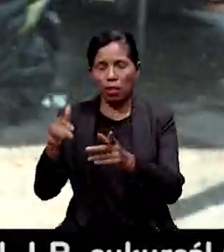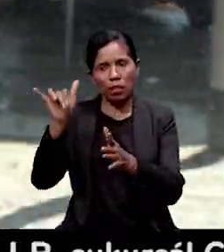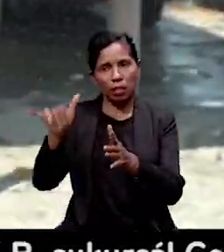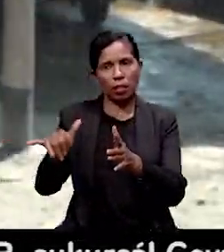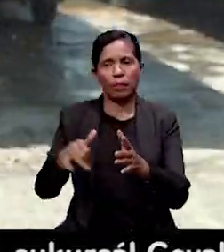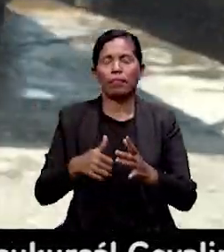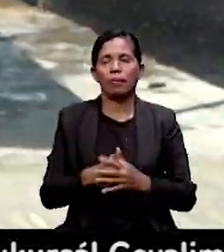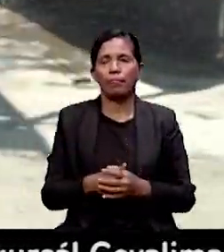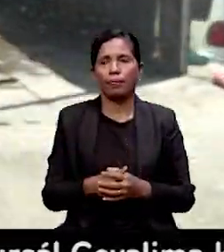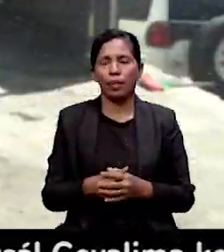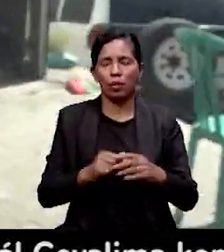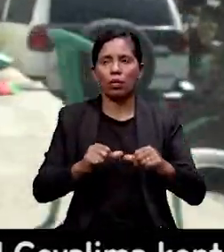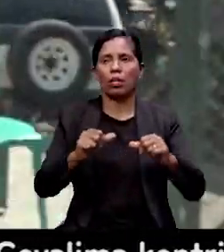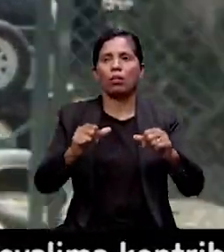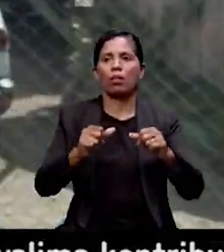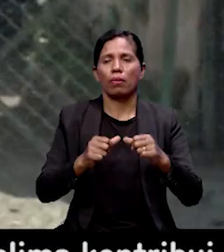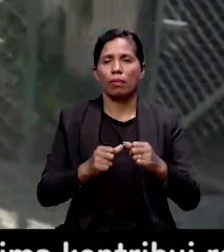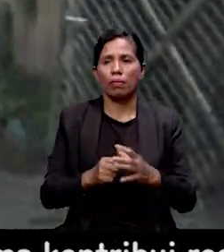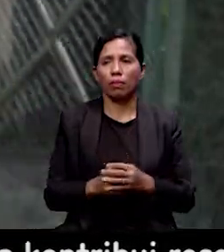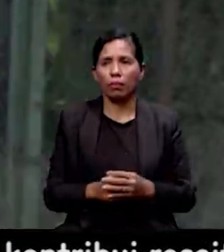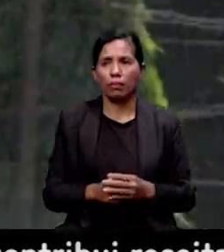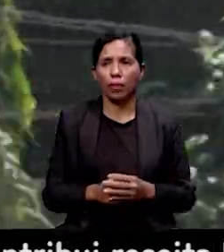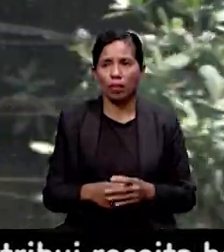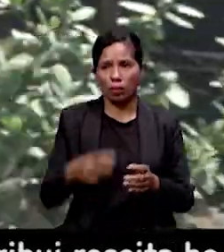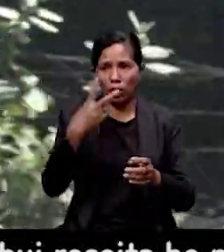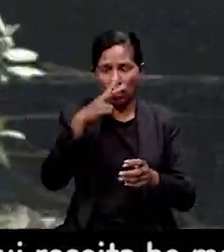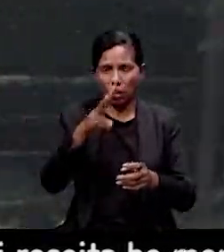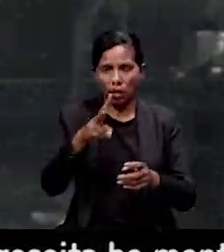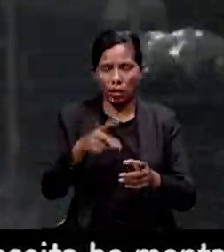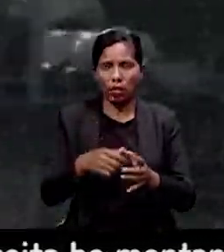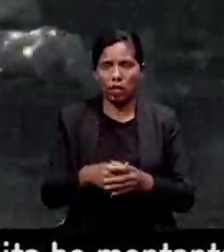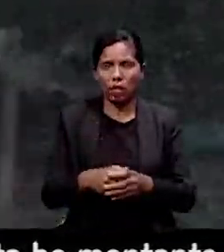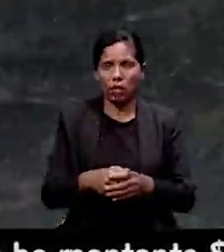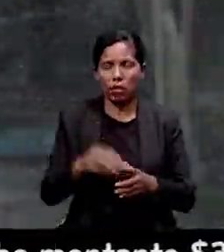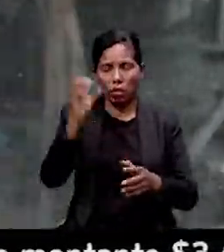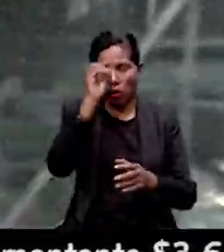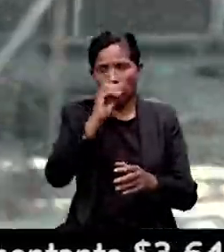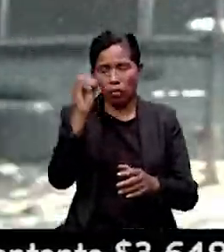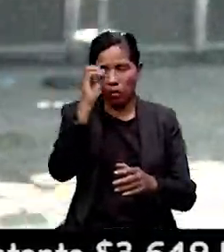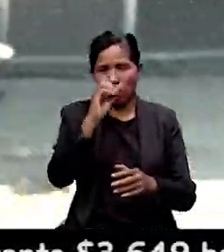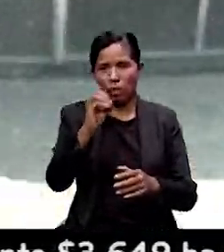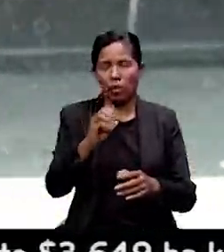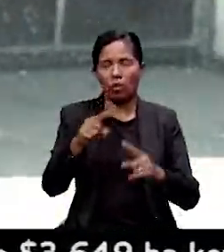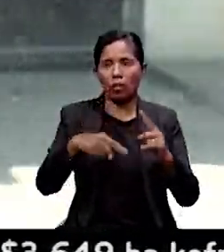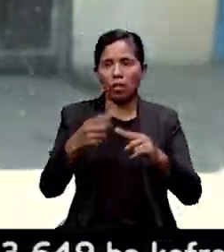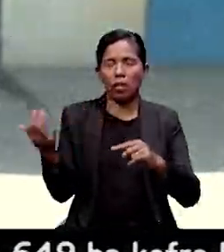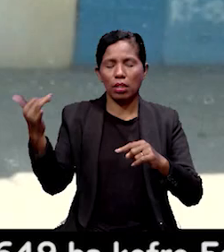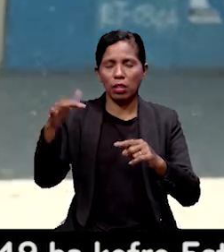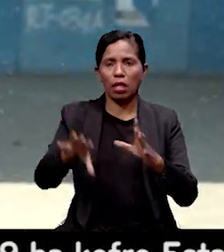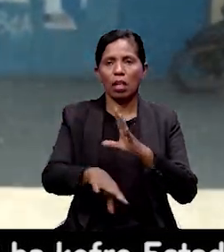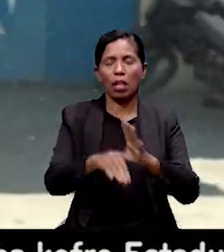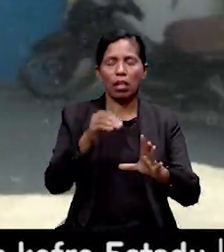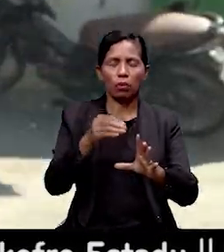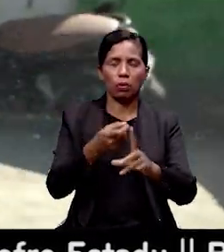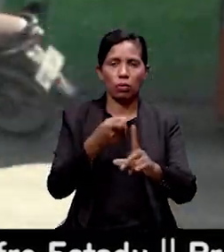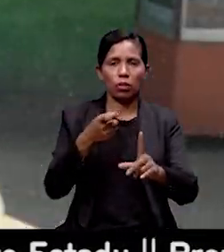né continua controlo e continua observação e bahira si da saia sene ni relativo na